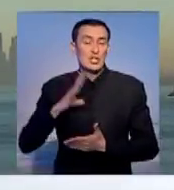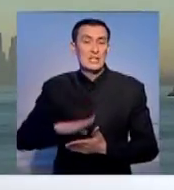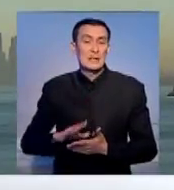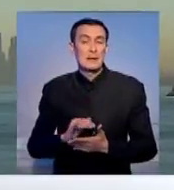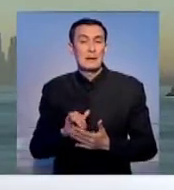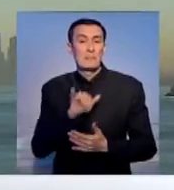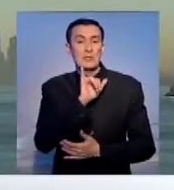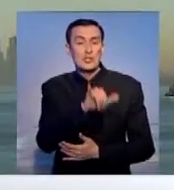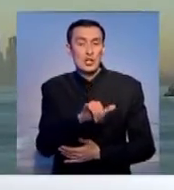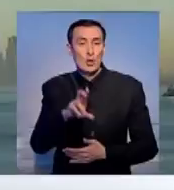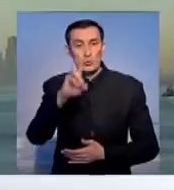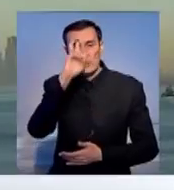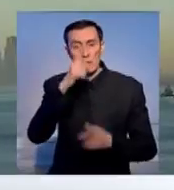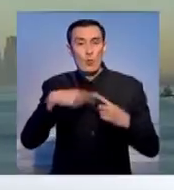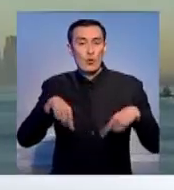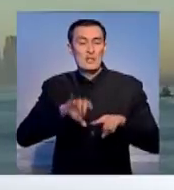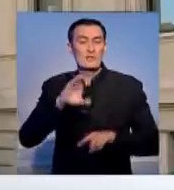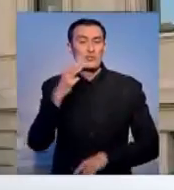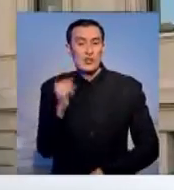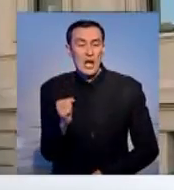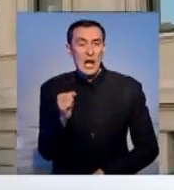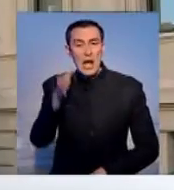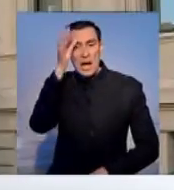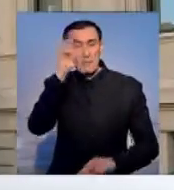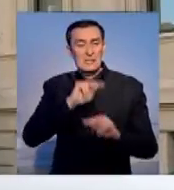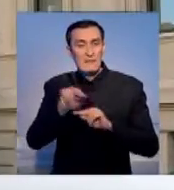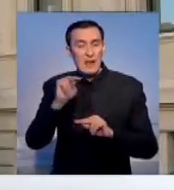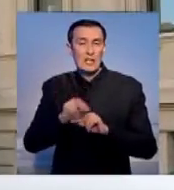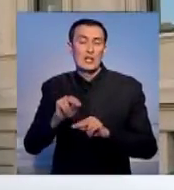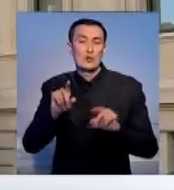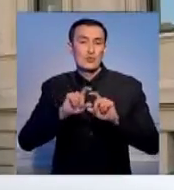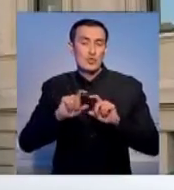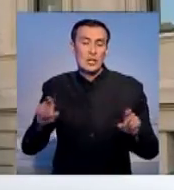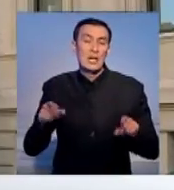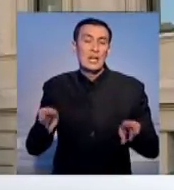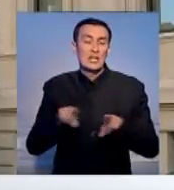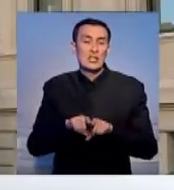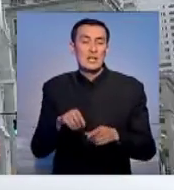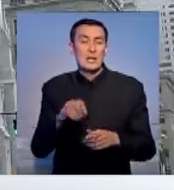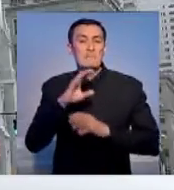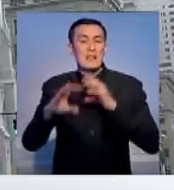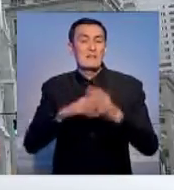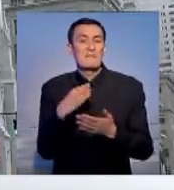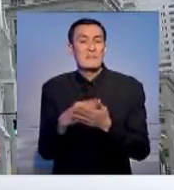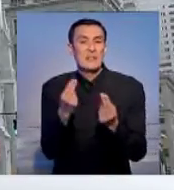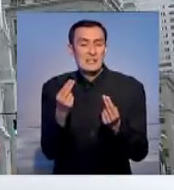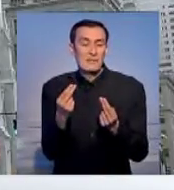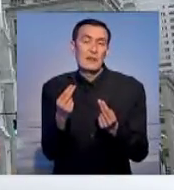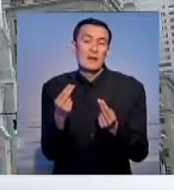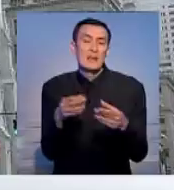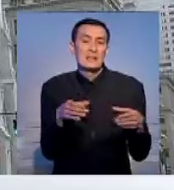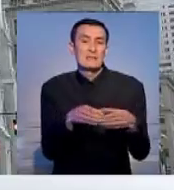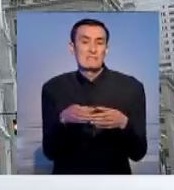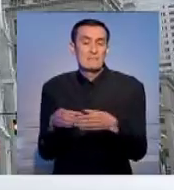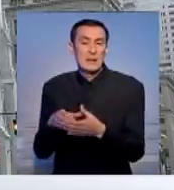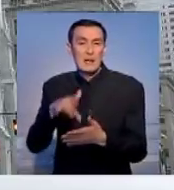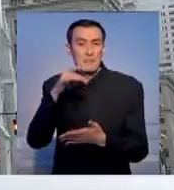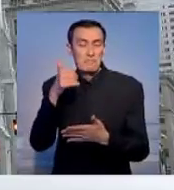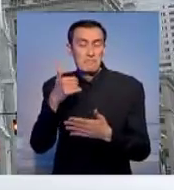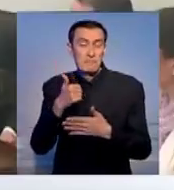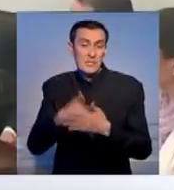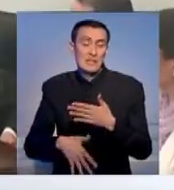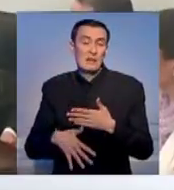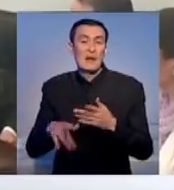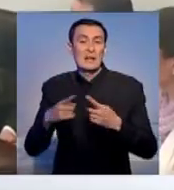посещение государственных органов Америки, образовательных и научных учреждений, мировых финансовых и инвестиционных центров,